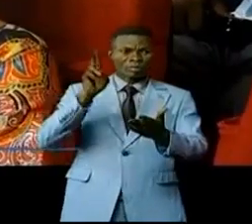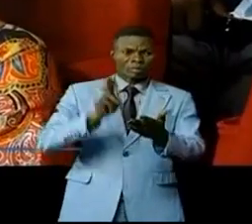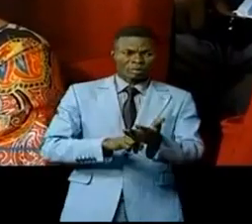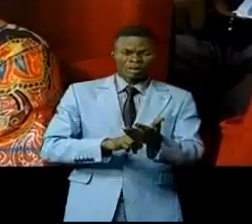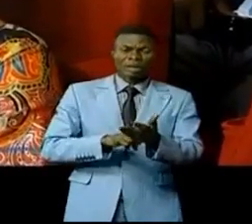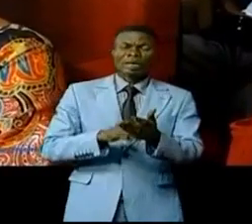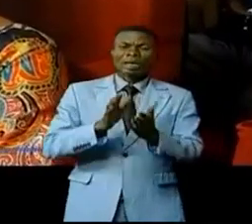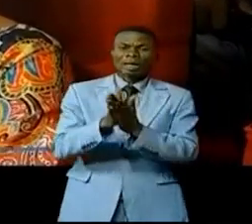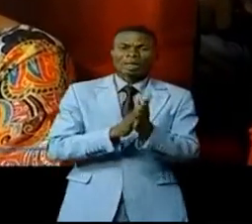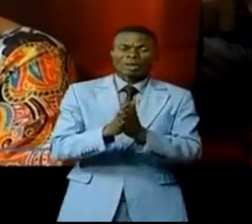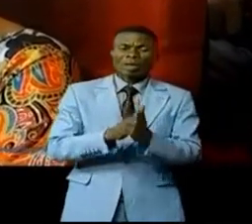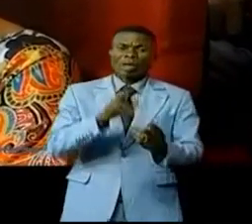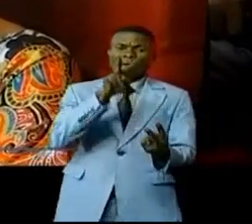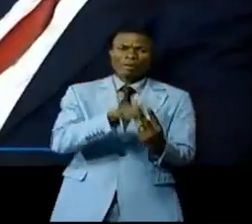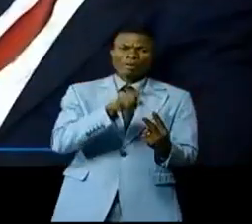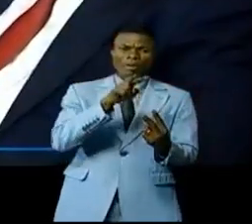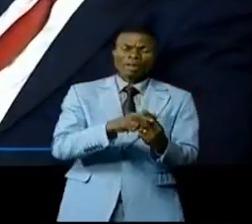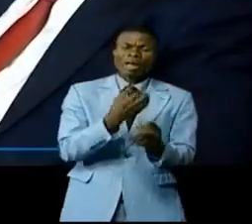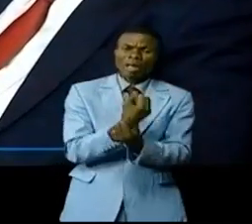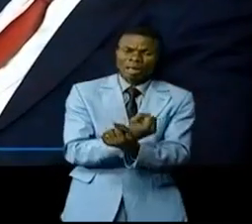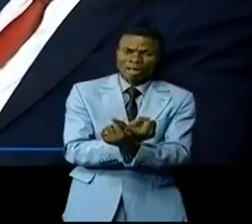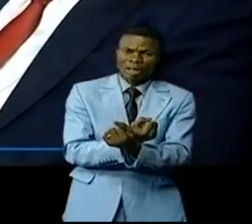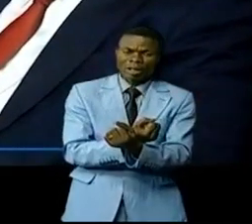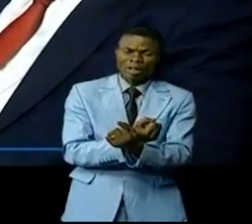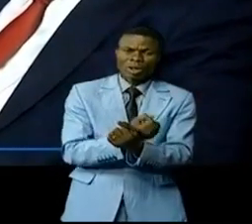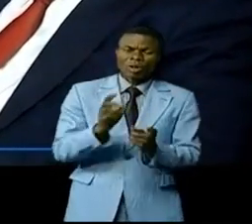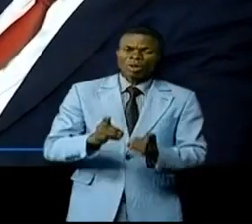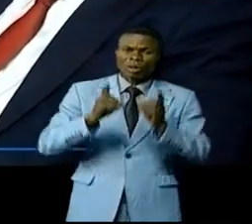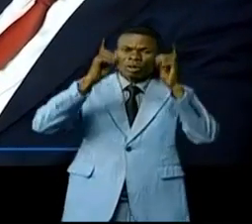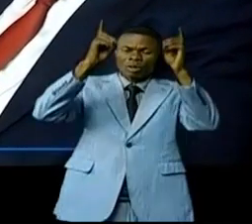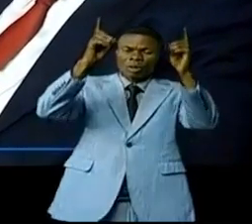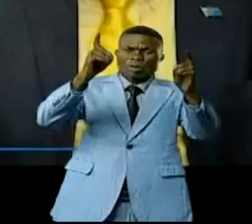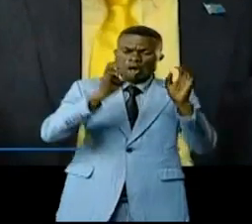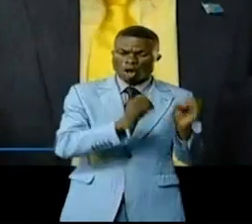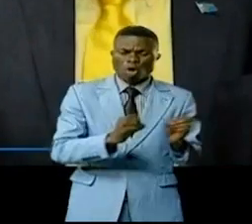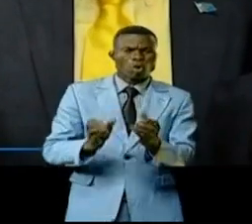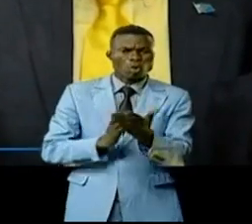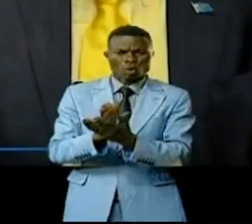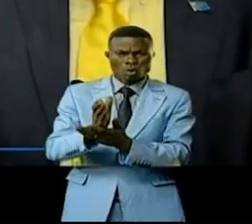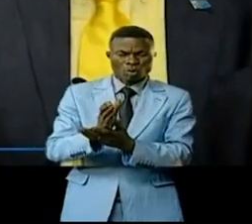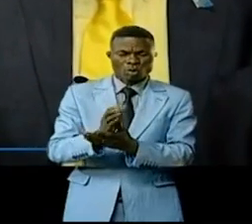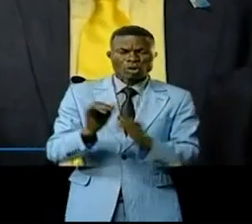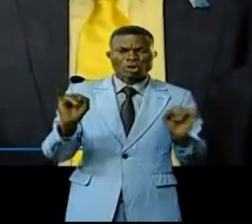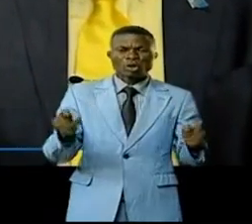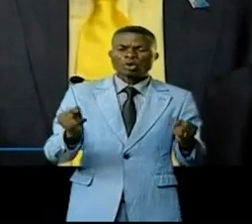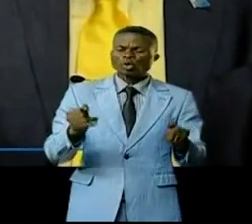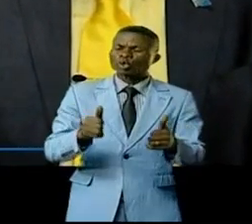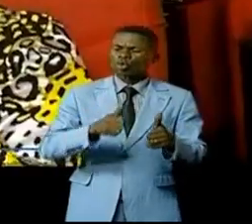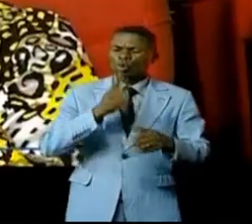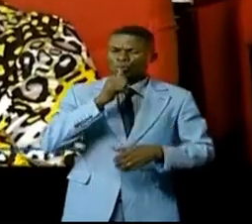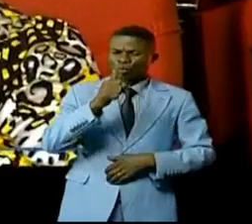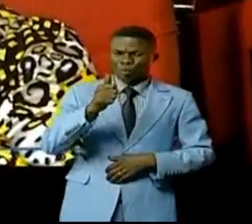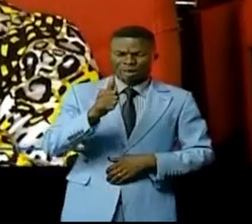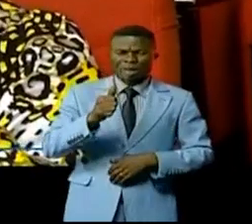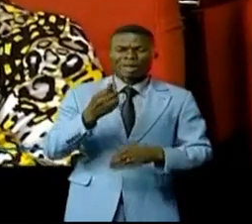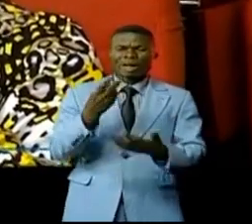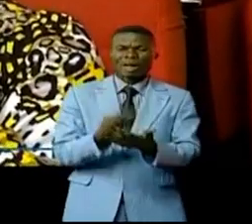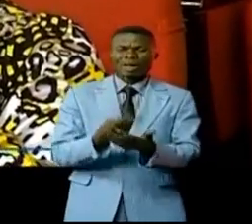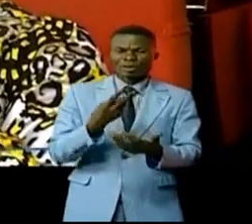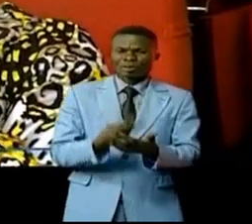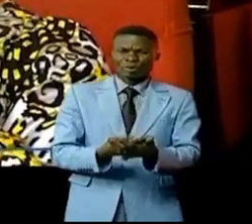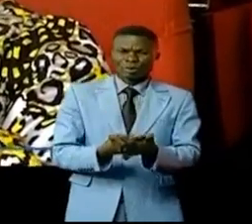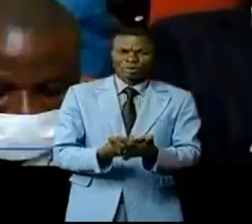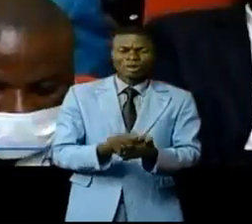compte des prévisions en respectant la prolongation pour bien organiser cette fête culturelle et sportive, suivant